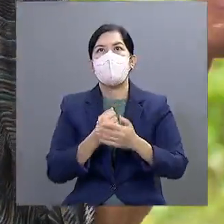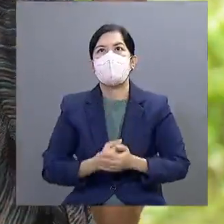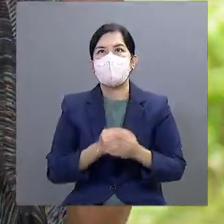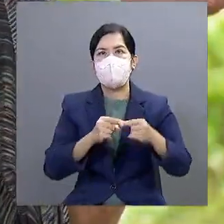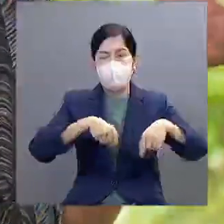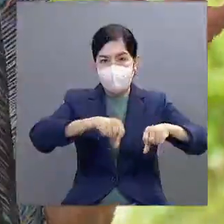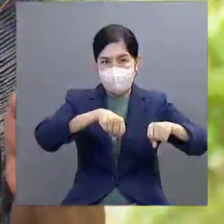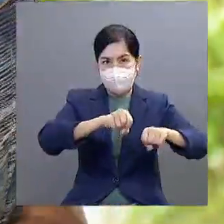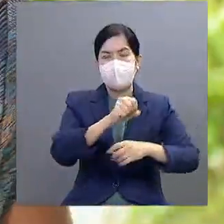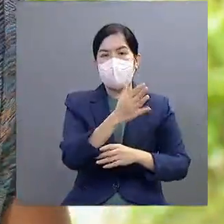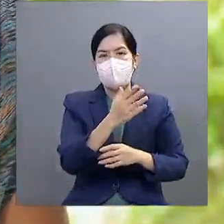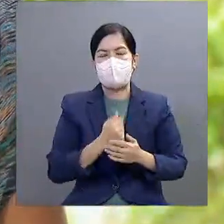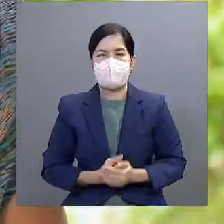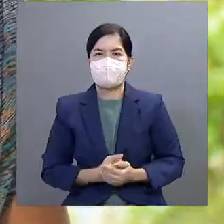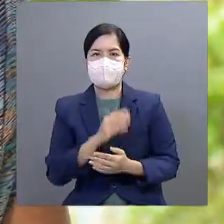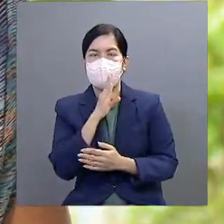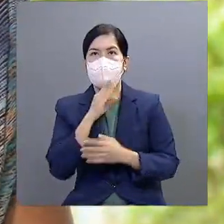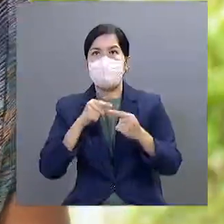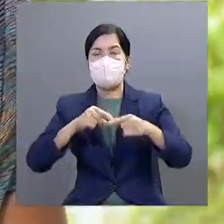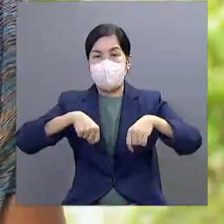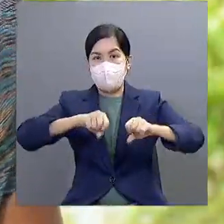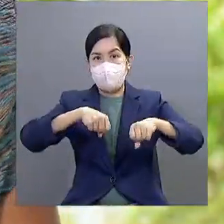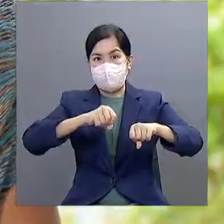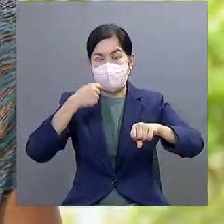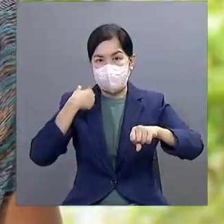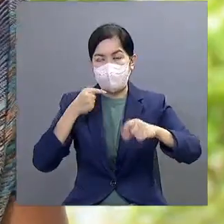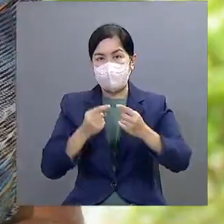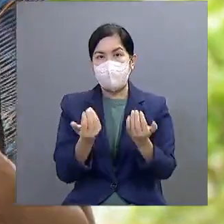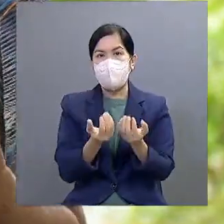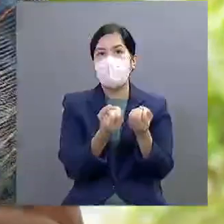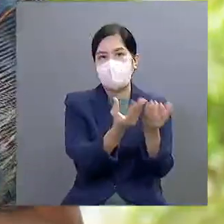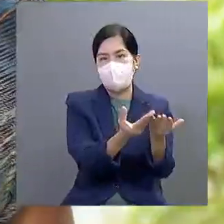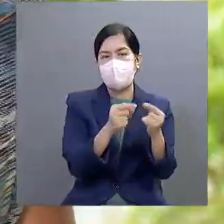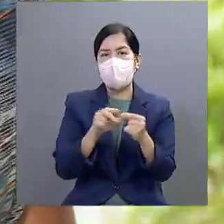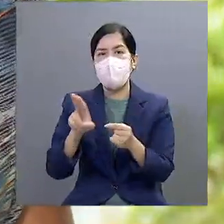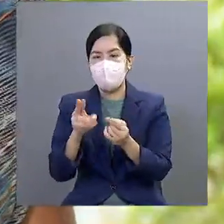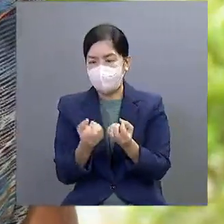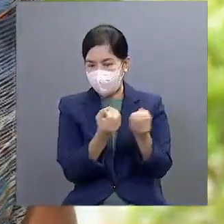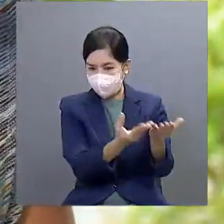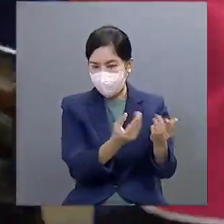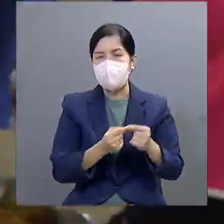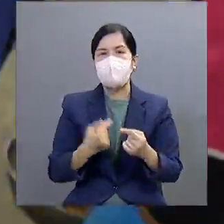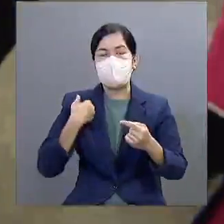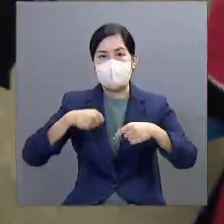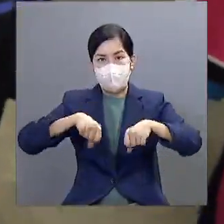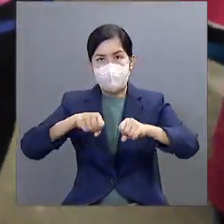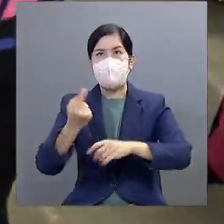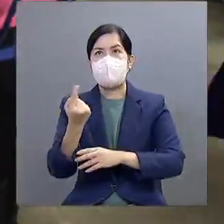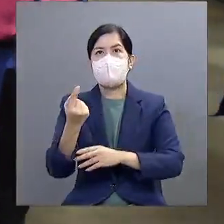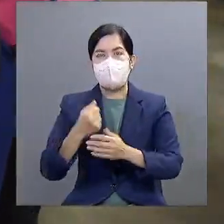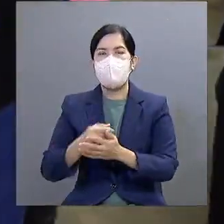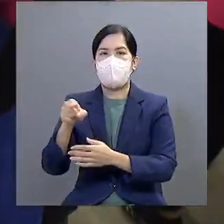านลูกต้องมาส่งแฟนต้องมาส่งใช่ไหมมีรถคันเดียวใช่ไหมไปออกมาเลยเอาชื่อป้า